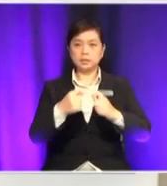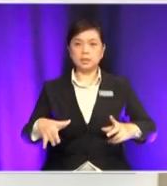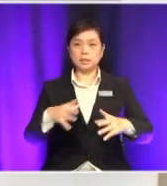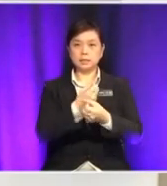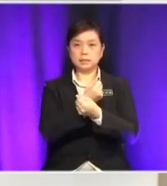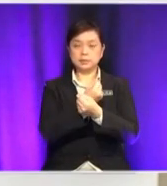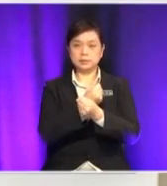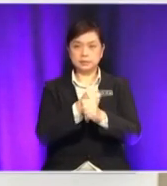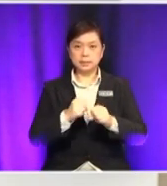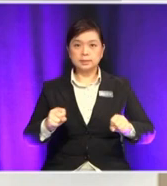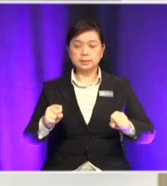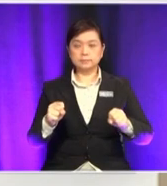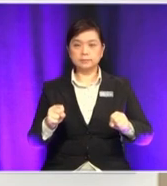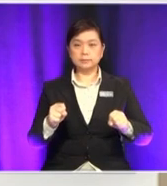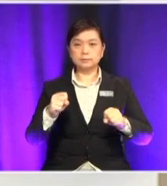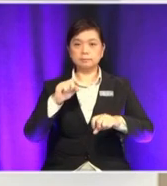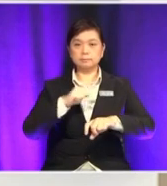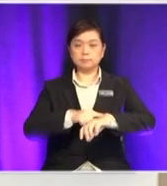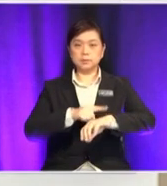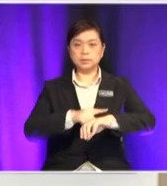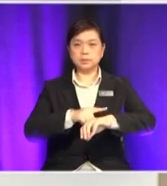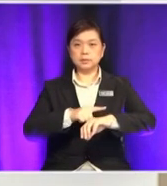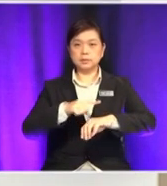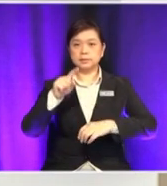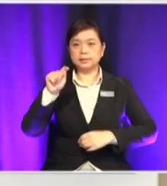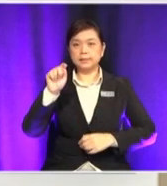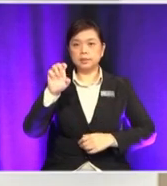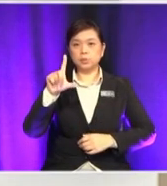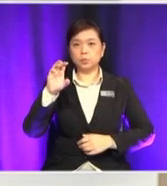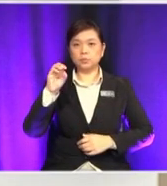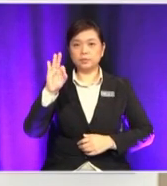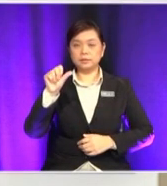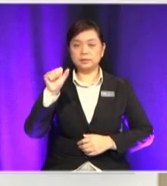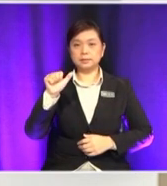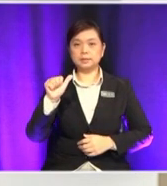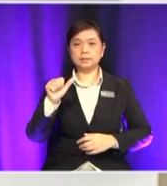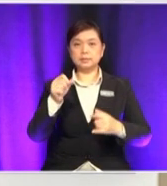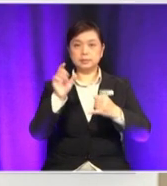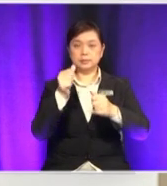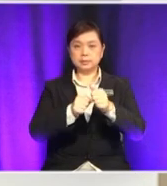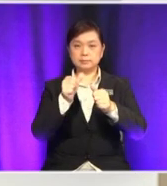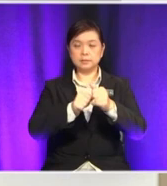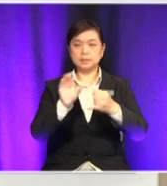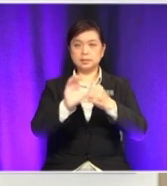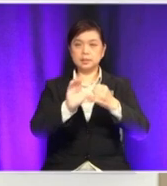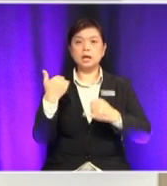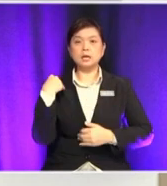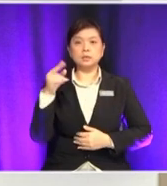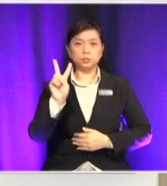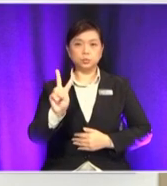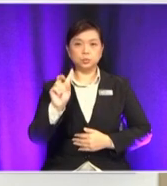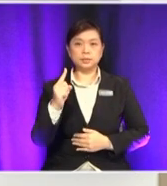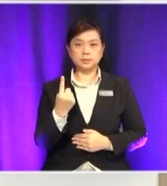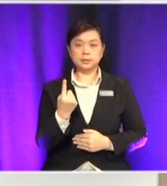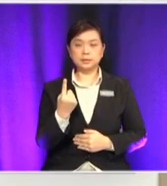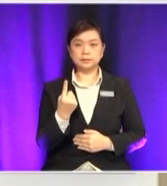eee masa di televasa satu Nampak tak Setiap sel di sini Setiap sel di sini ada dua saja